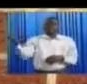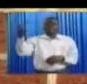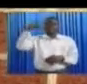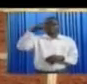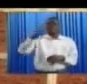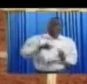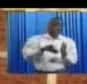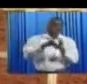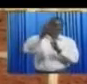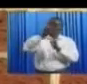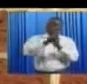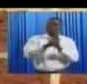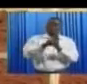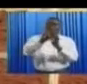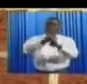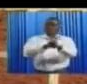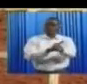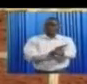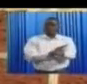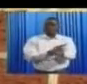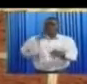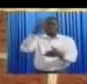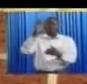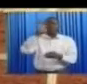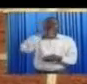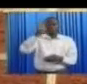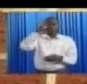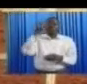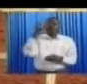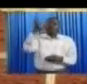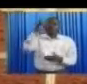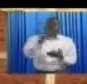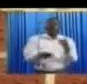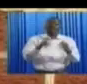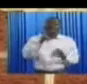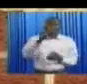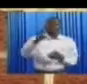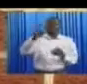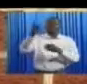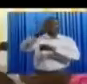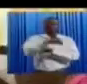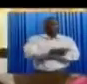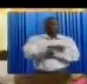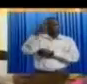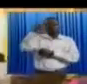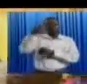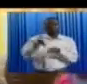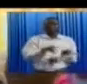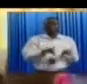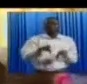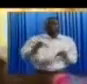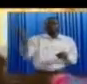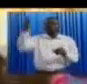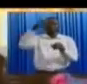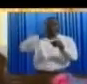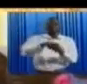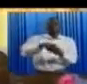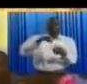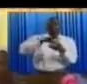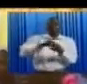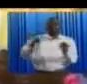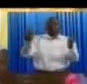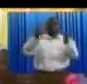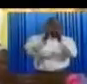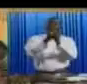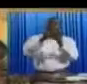d'environnement et de développement durable et à chercher à voir quels sont les gaps à combler pour pouvoir élaborer ce plan-là. Les participants à cette rencontre ont